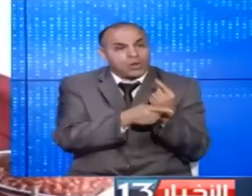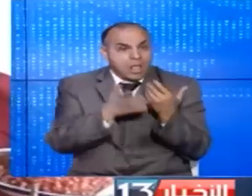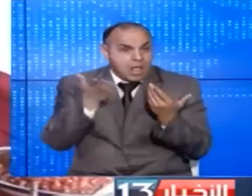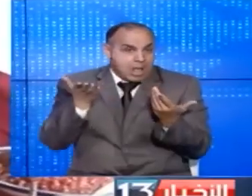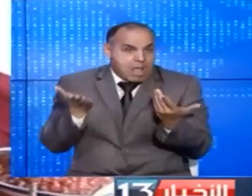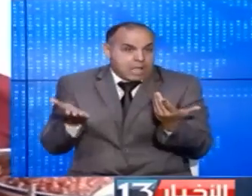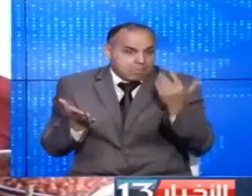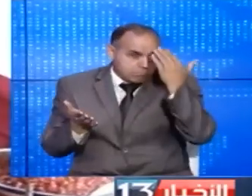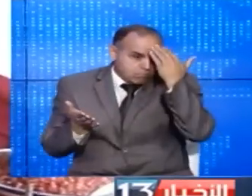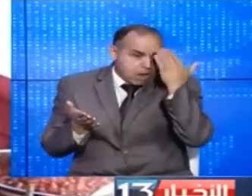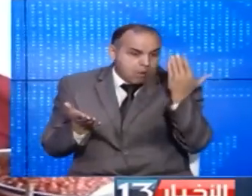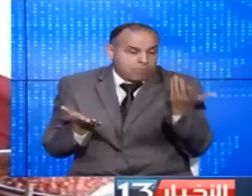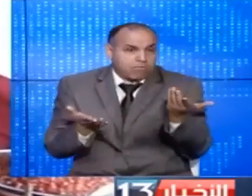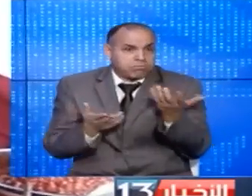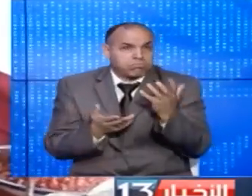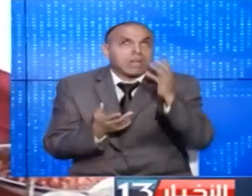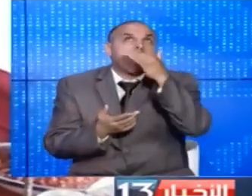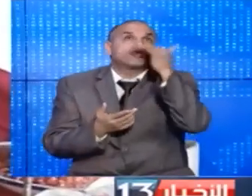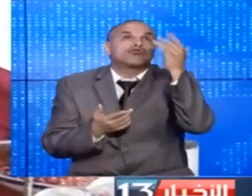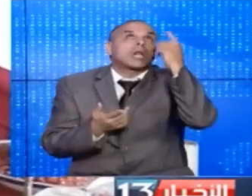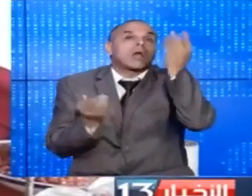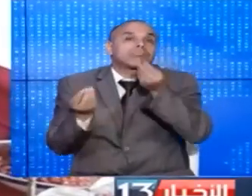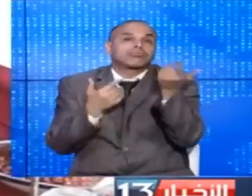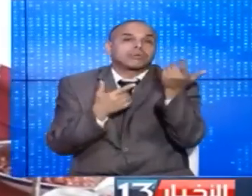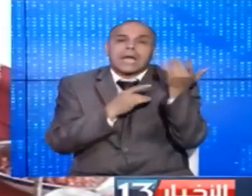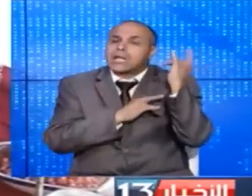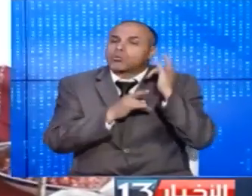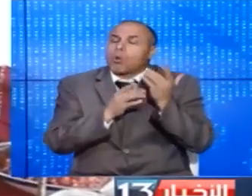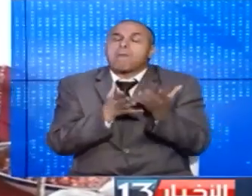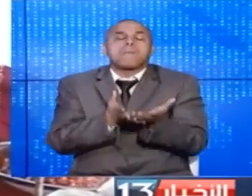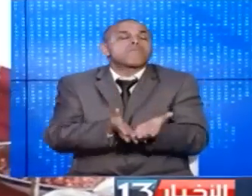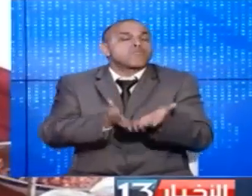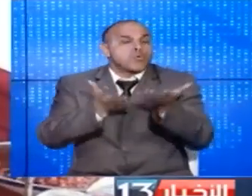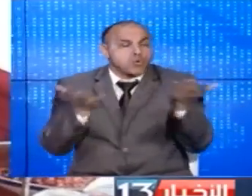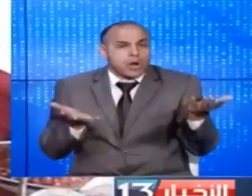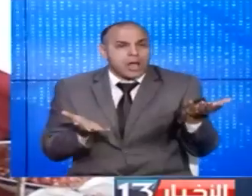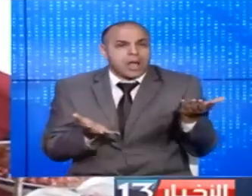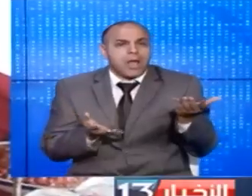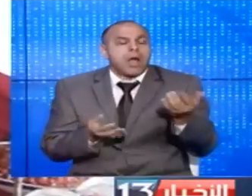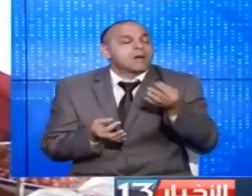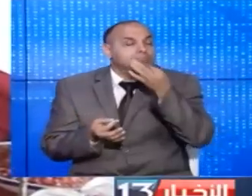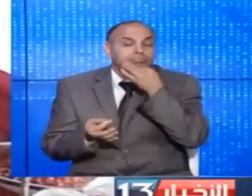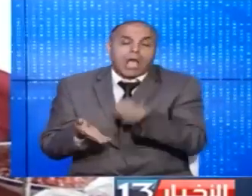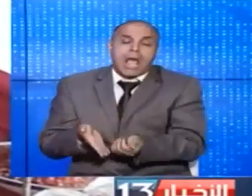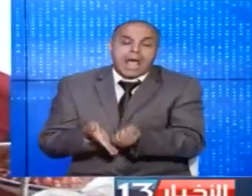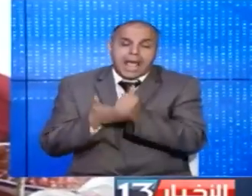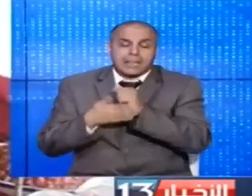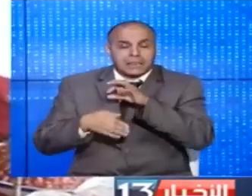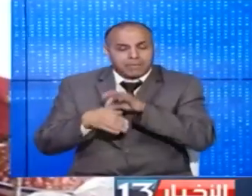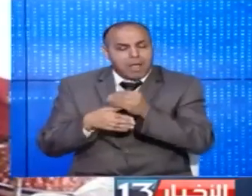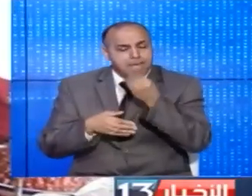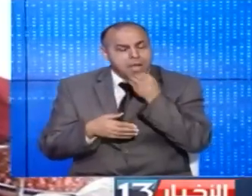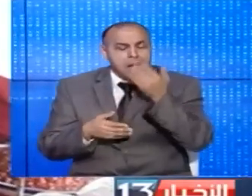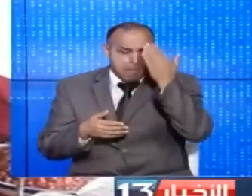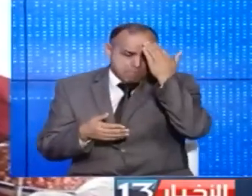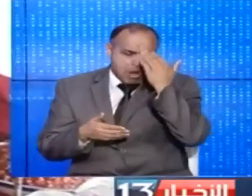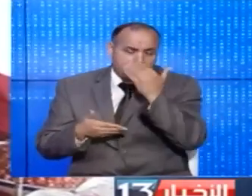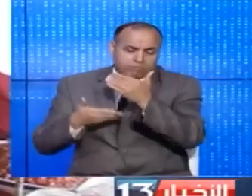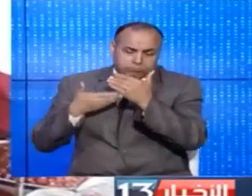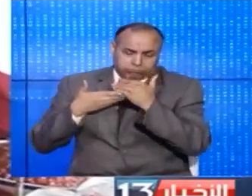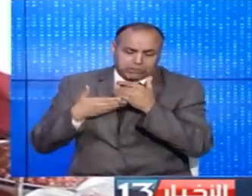هذه هي من ثمار الجنة وعندها قصص كبيرة ياسر وعندها فوائد معناها طبية وغذائية